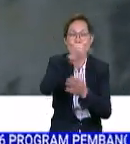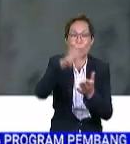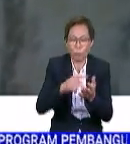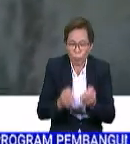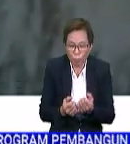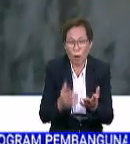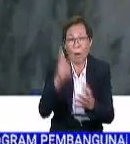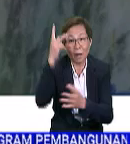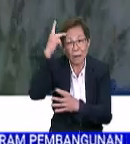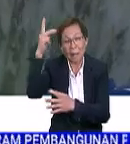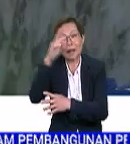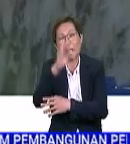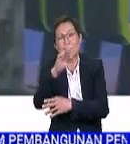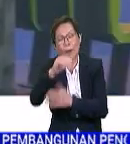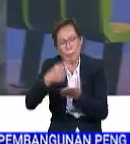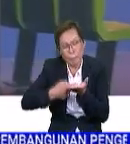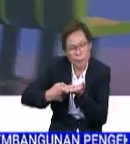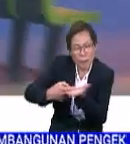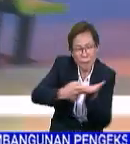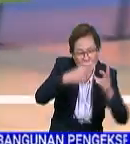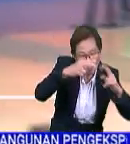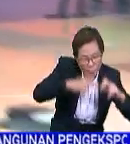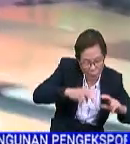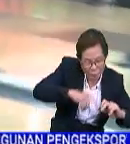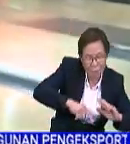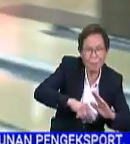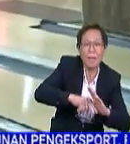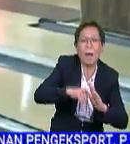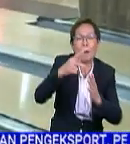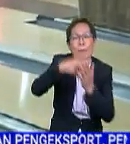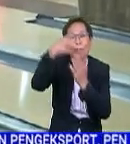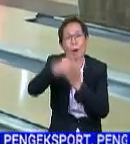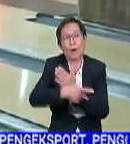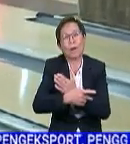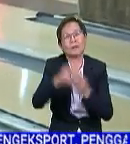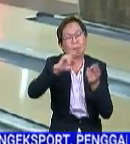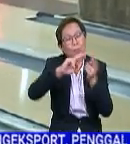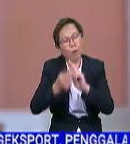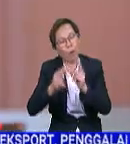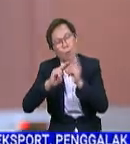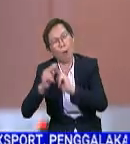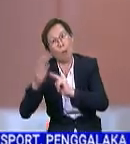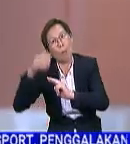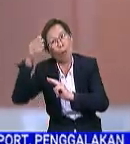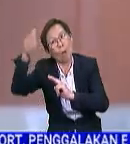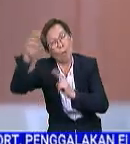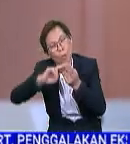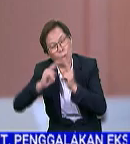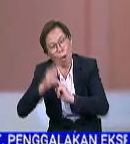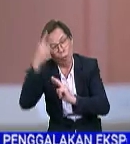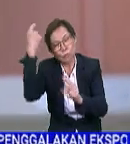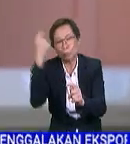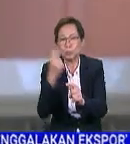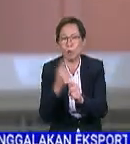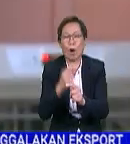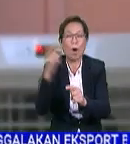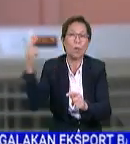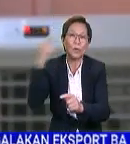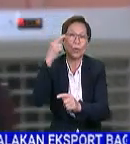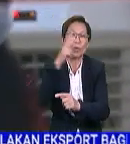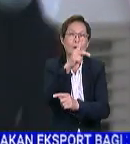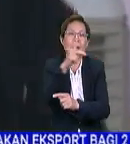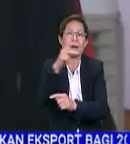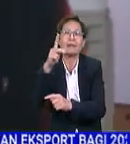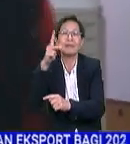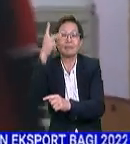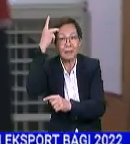FM sentiasa membuat perbincangan, mengkaji pengisian dan melaksanakan perubahan dari semasa ke semasa bagi mengekalkan Radio Kelantan FM sebagai radio